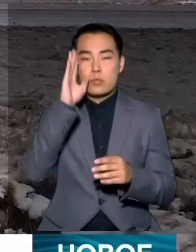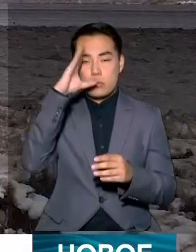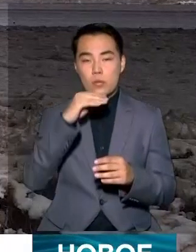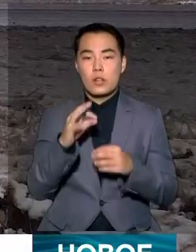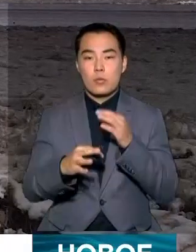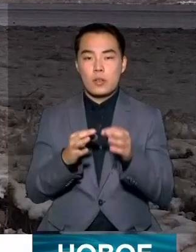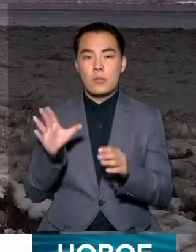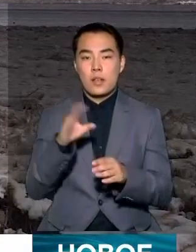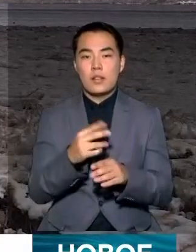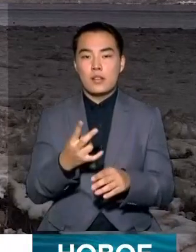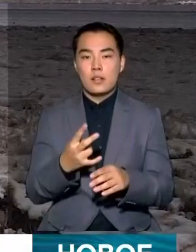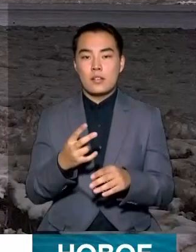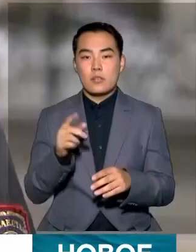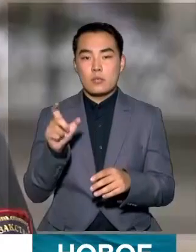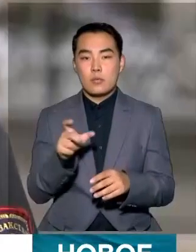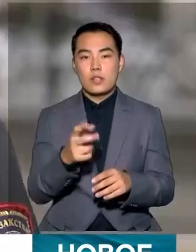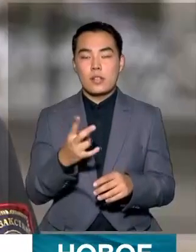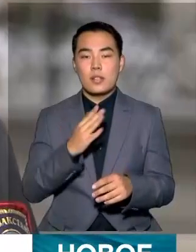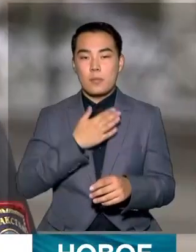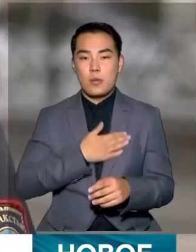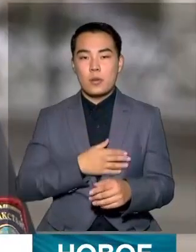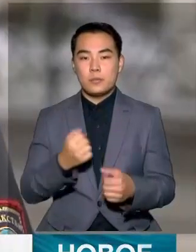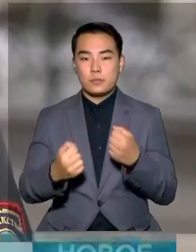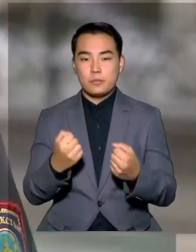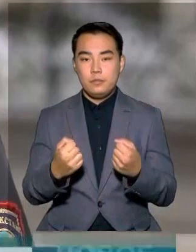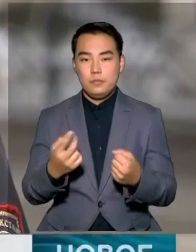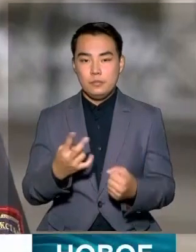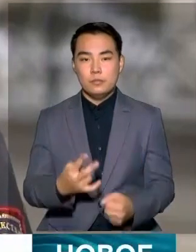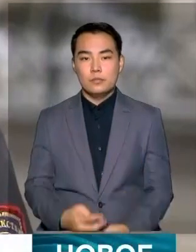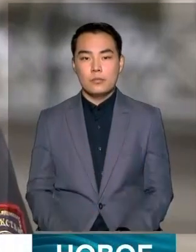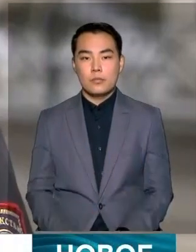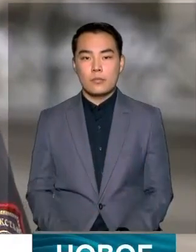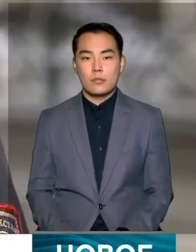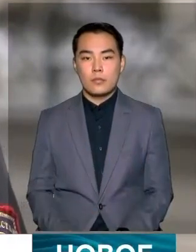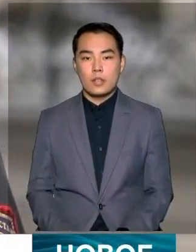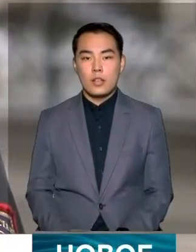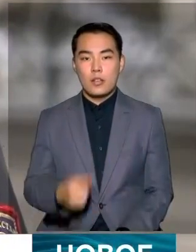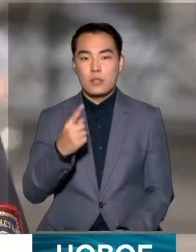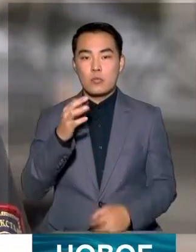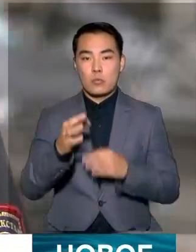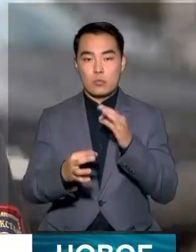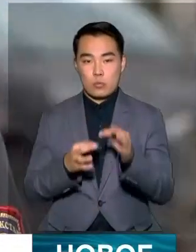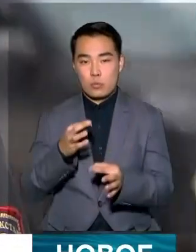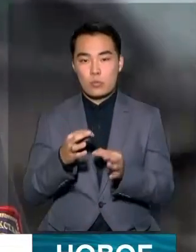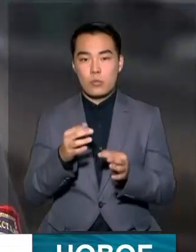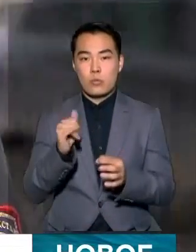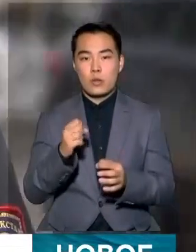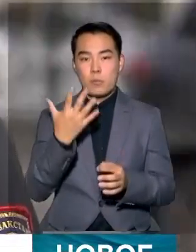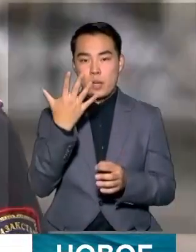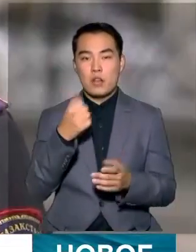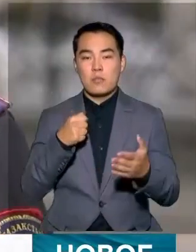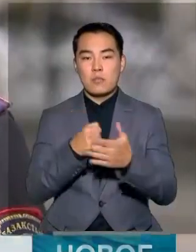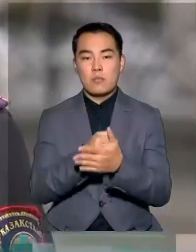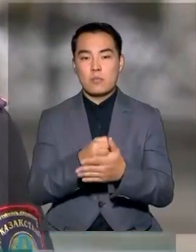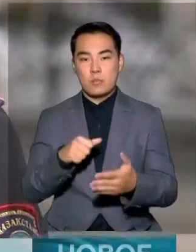водителям сбавить скорость. В связи с погодными условиями на территории области за сутки зарегистрировано 5 дорожно-транспортных происшествий,